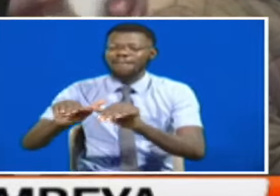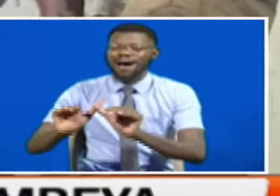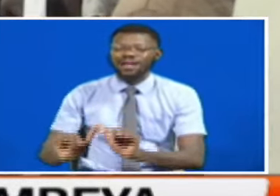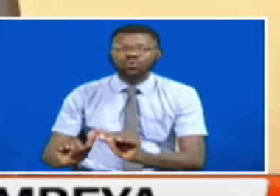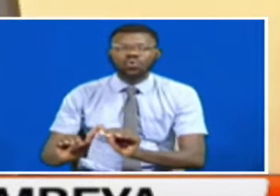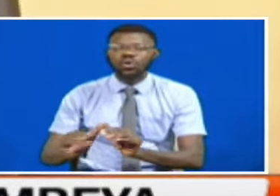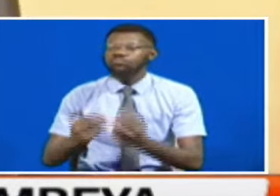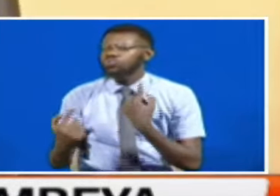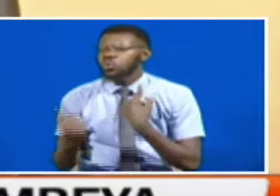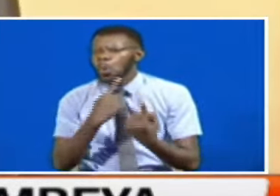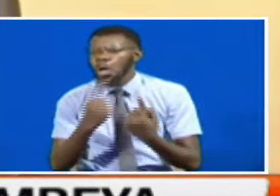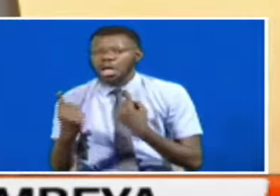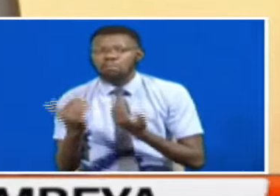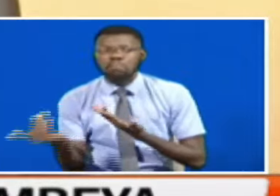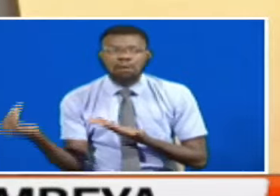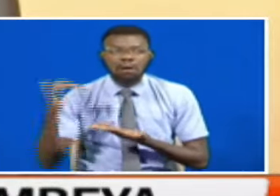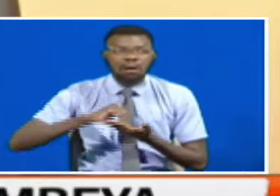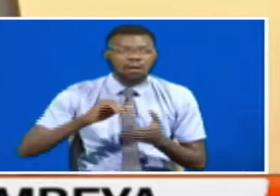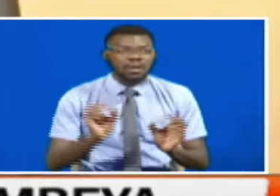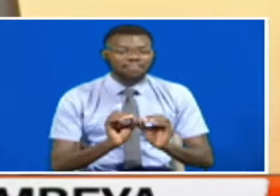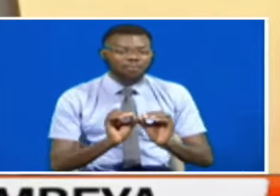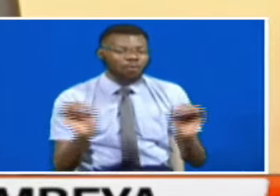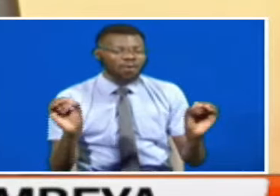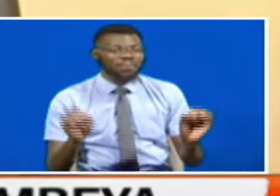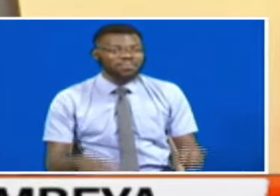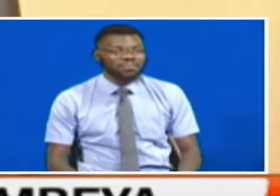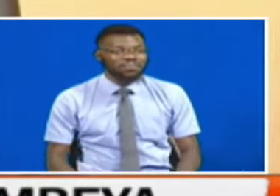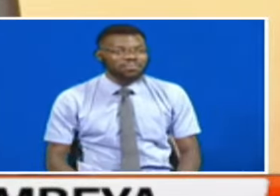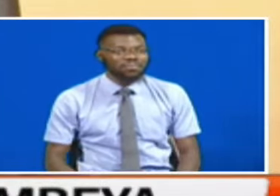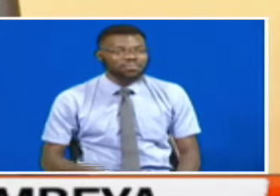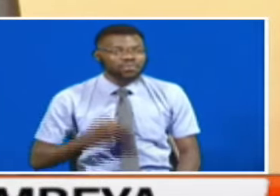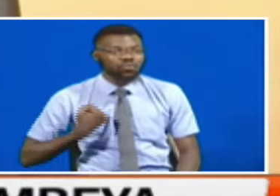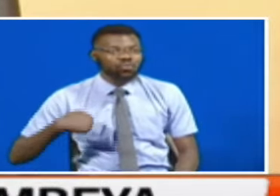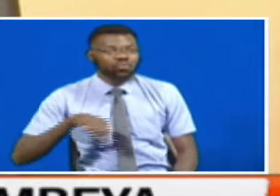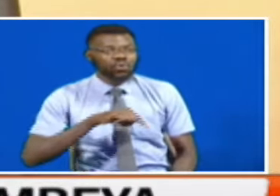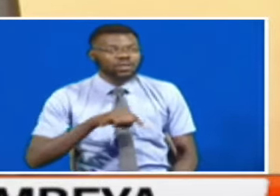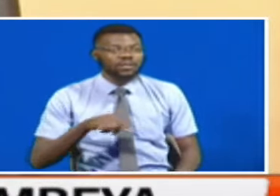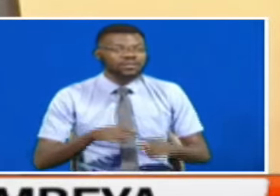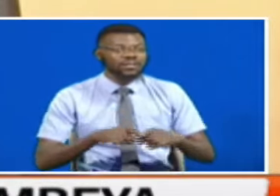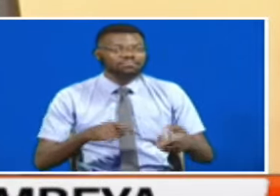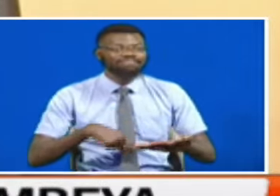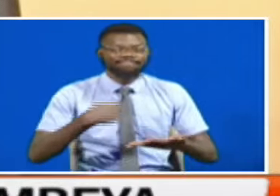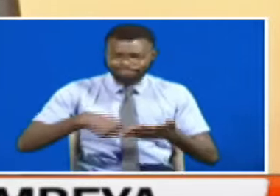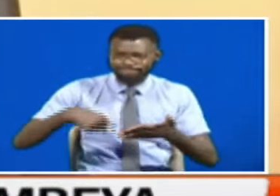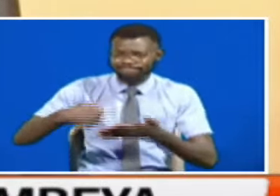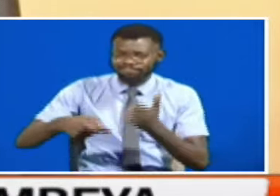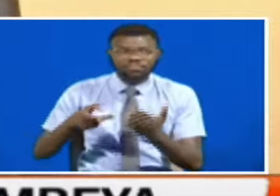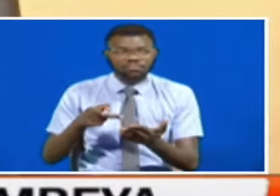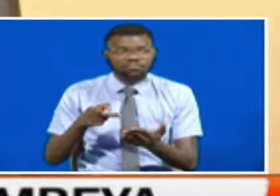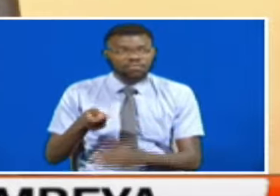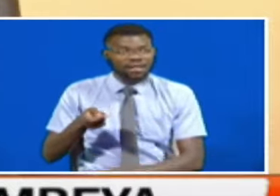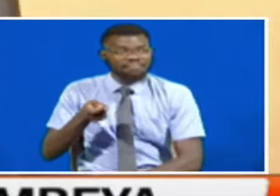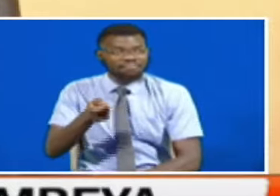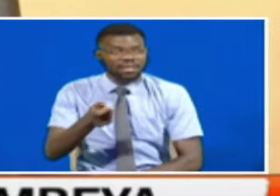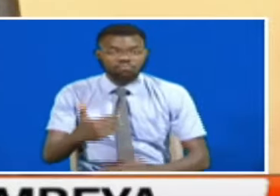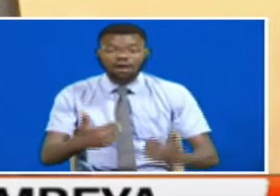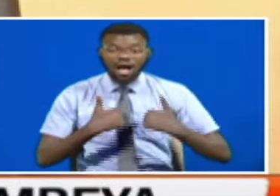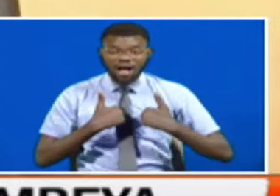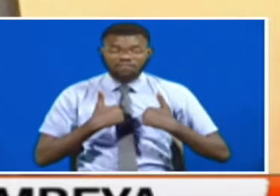more talking. Serikali sio kutumia kuja kwa hata watu. Sisi pia tunalipa ushuru wale ambao maaskari ambao wanatumia kama mishahara na yale mafuta yale magari